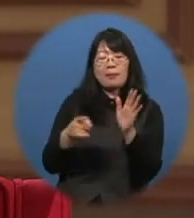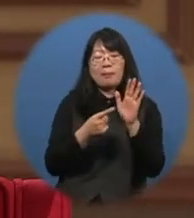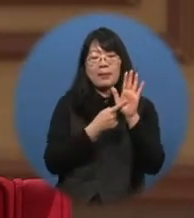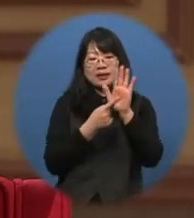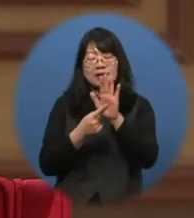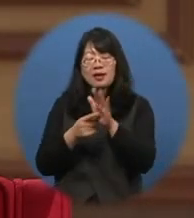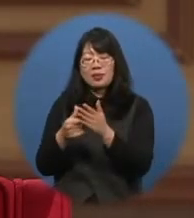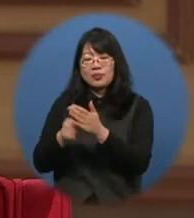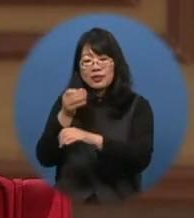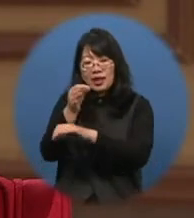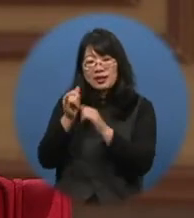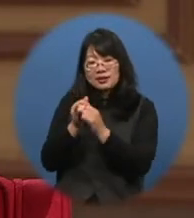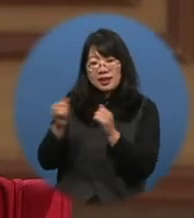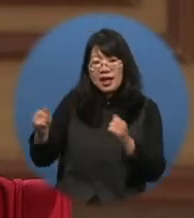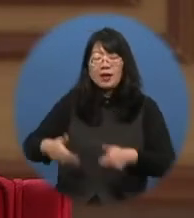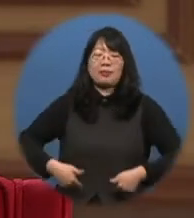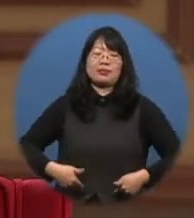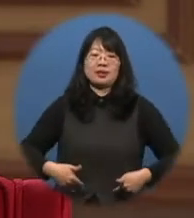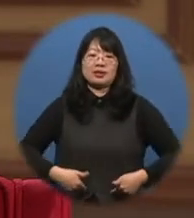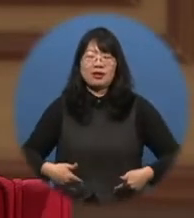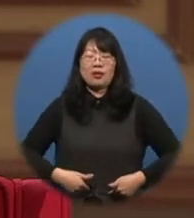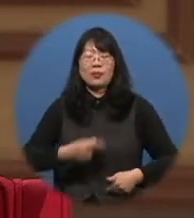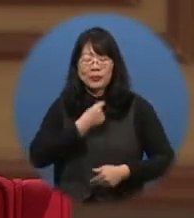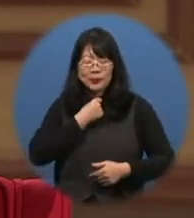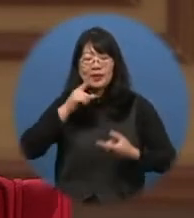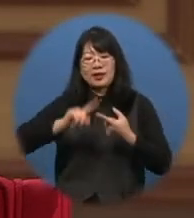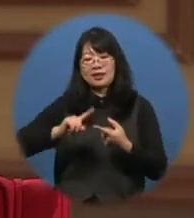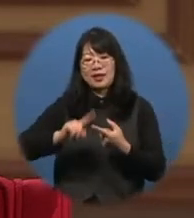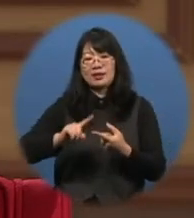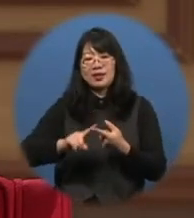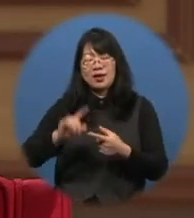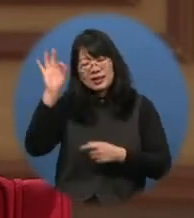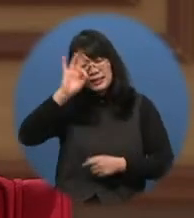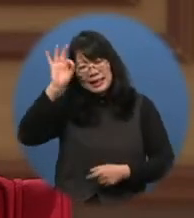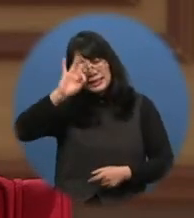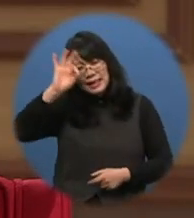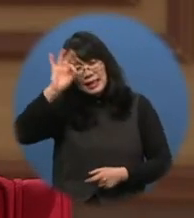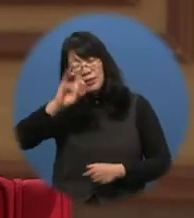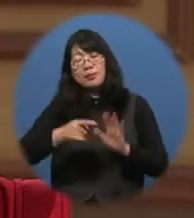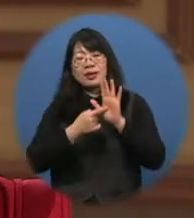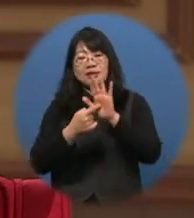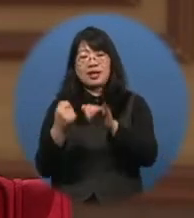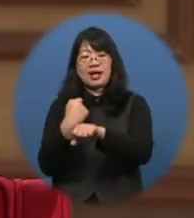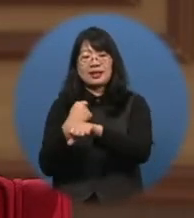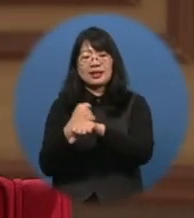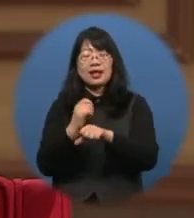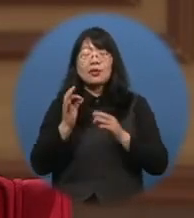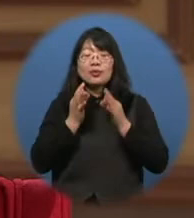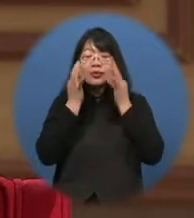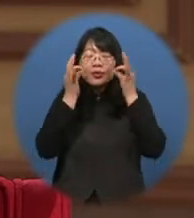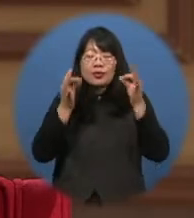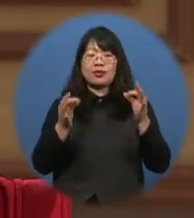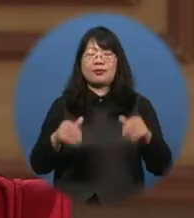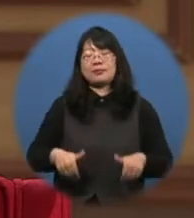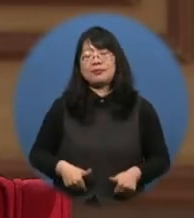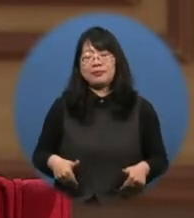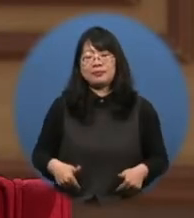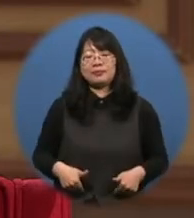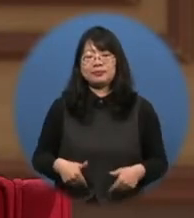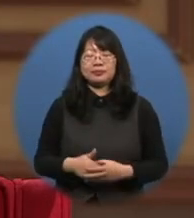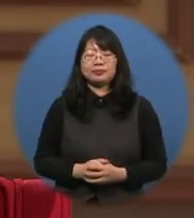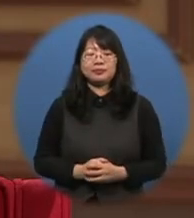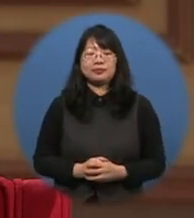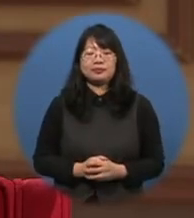반영, 소비자의 그 필요, 욕구를 찾아서 반영하는 그런 노력도 필요하지